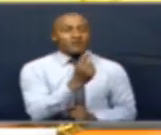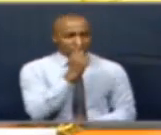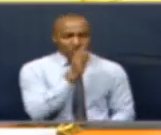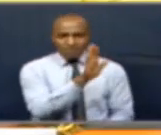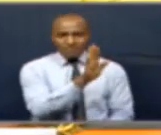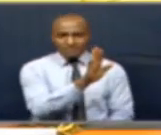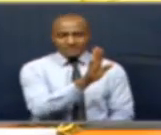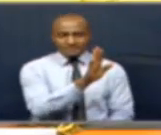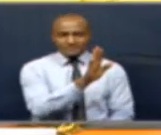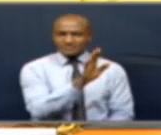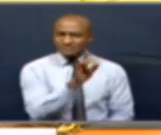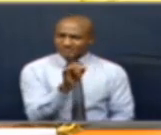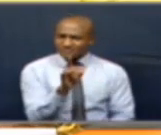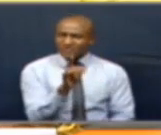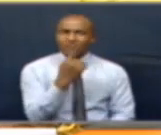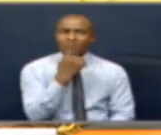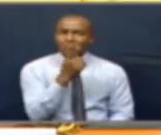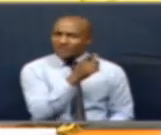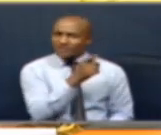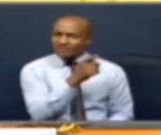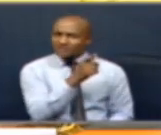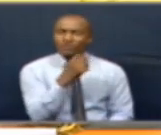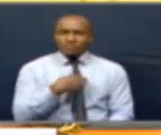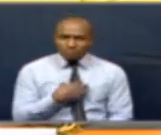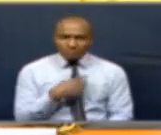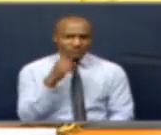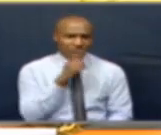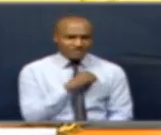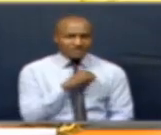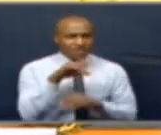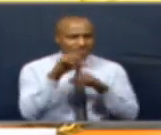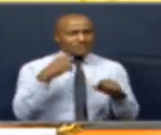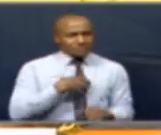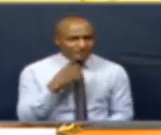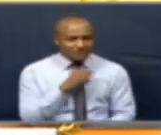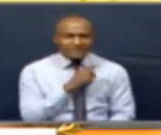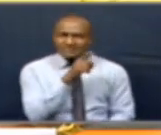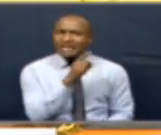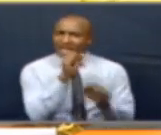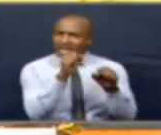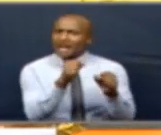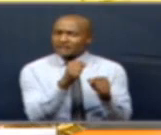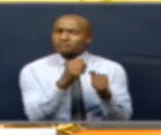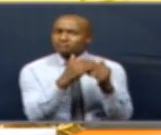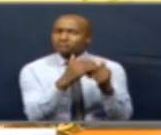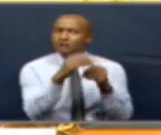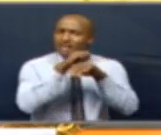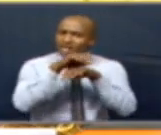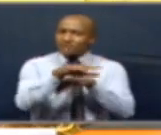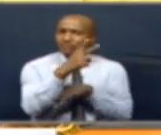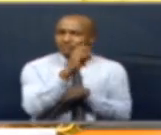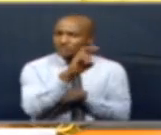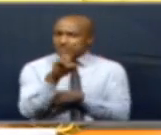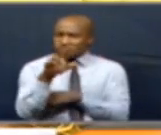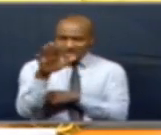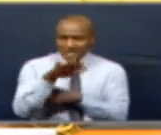Je, Rais mstaafu Daniel Arap Moi ana sehemu gani katika maamuzi na siasa za mwaka 2022 hasa katika eneo la bonde